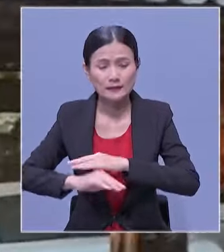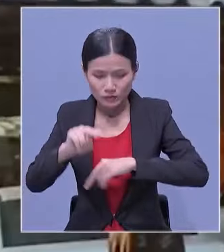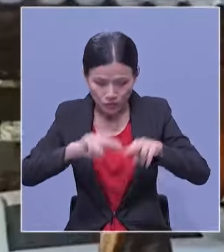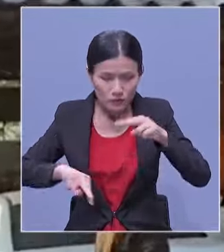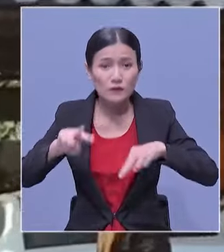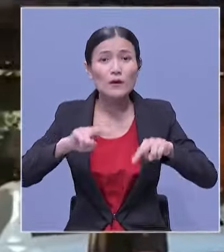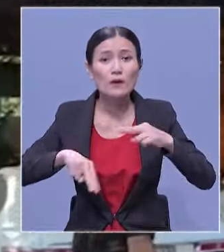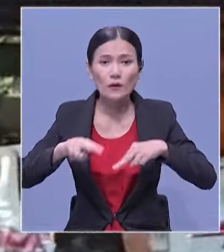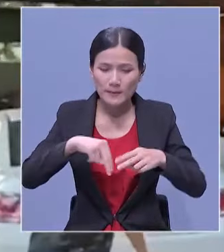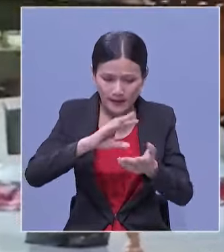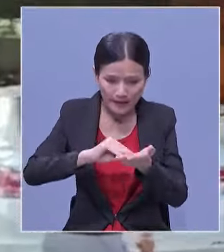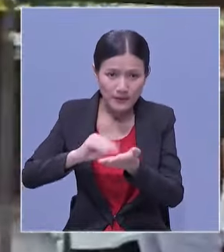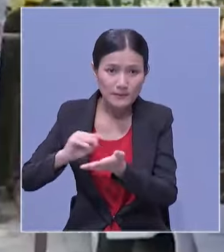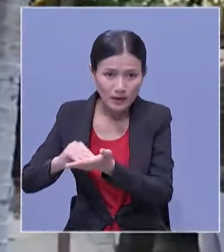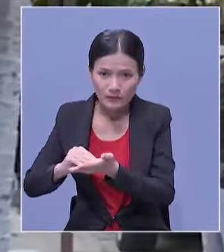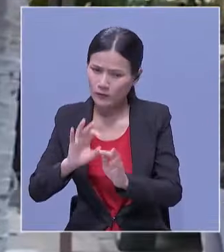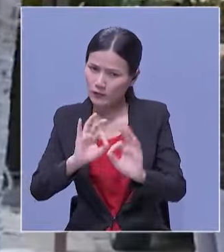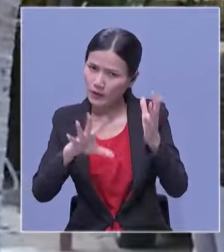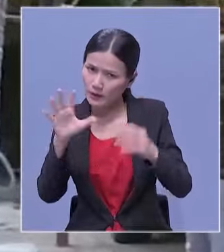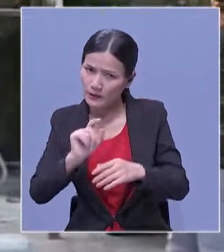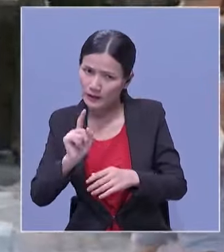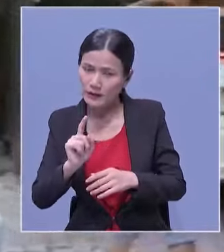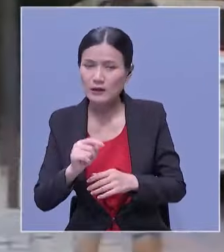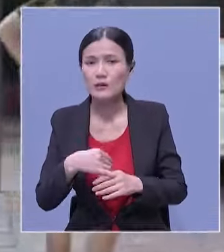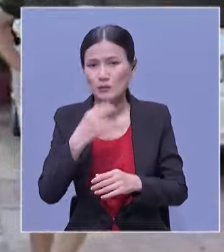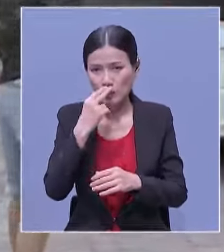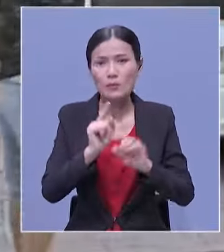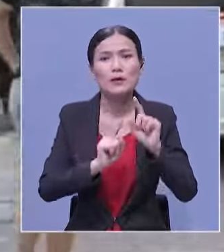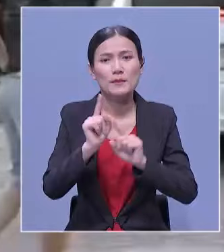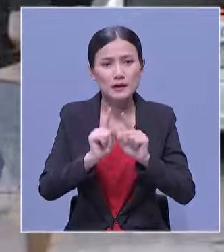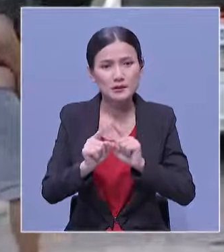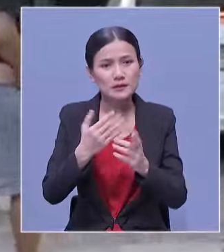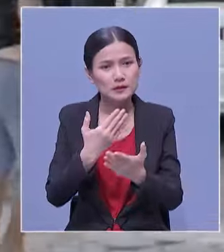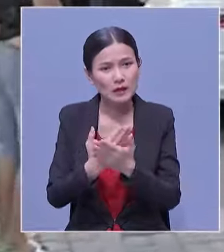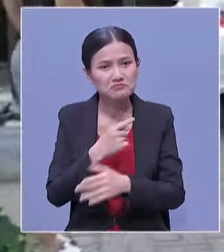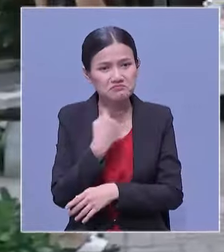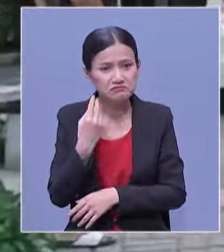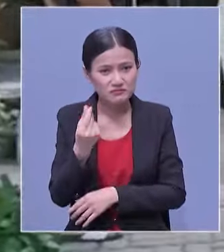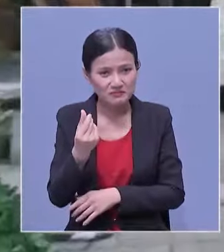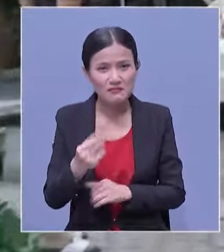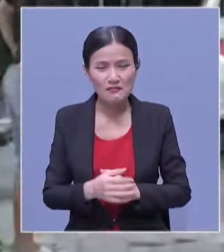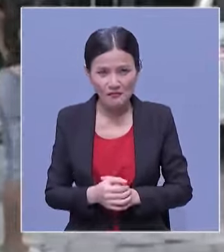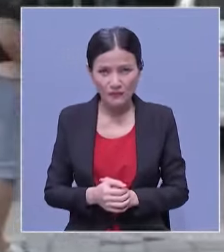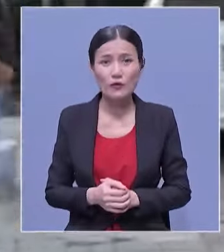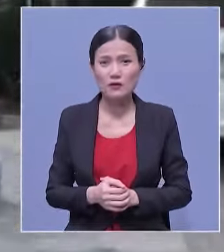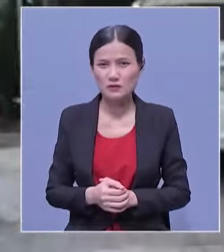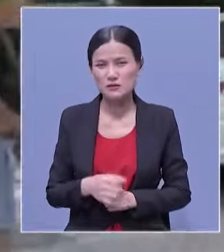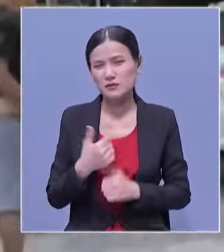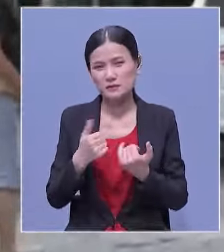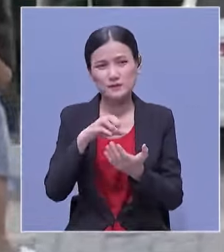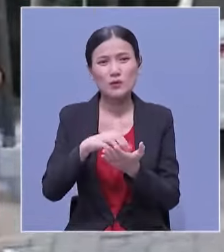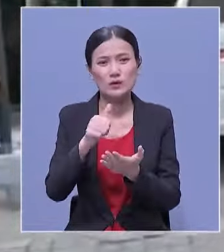กครั้งนึงนะคะเพื่อหาสาเหตุของไฟไหม้แล้วก็จะได้ประเมินความเสียหายต่อไปยังดีที่เสียหายแค่ทรั